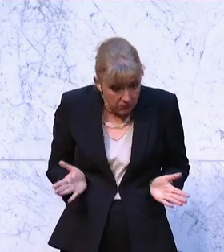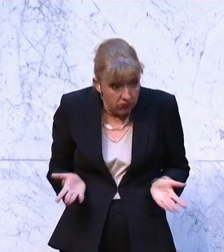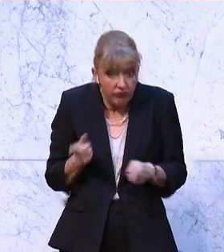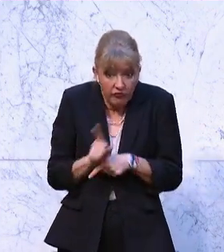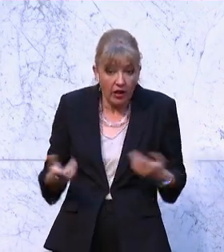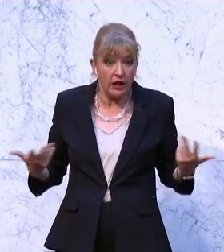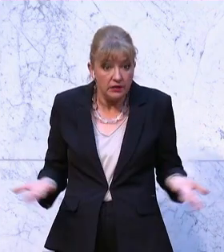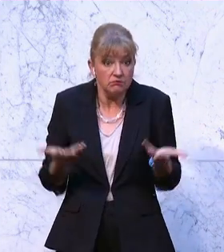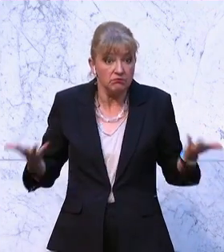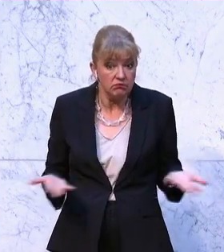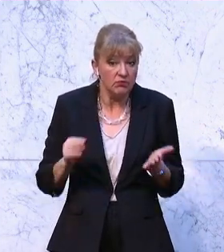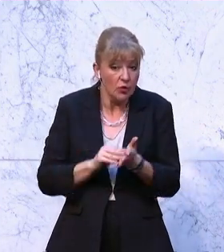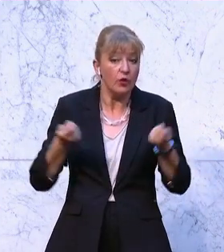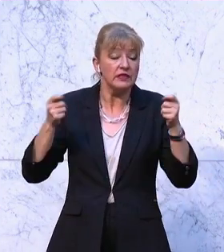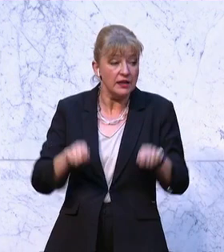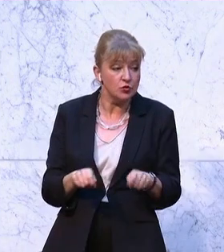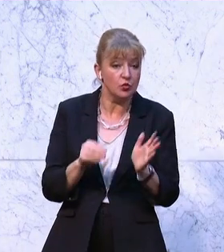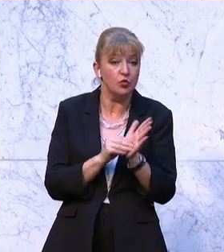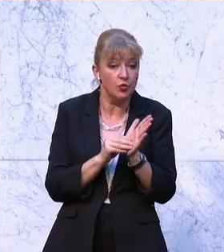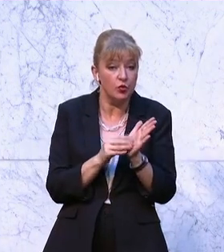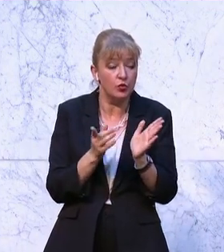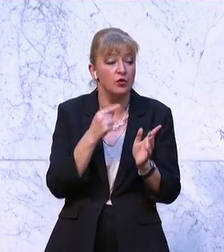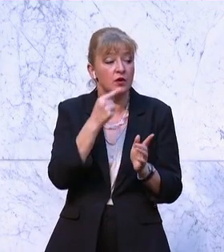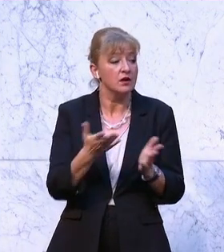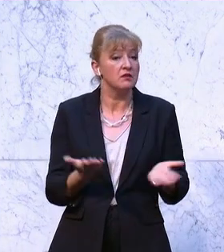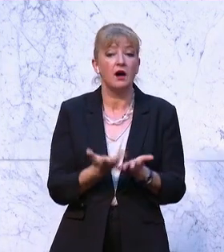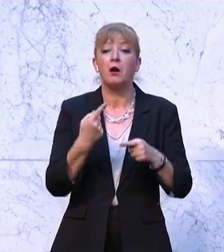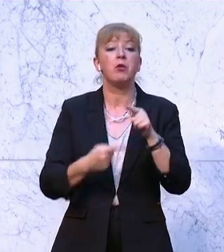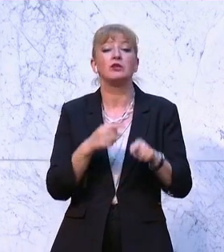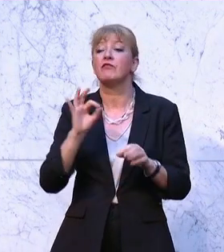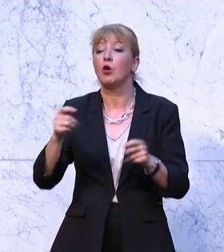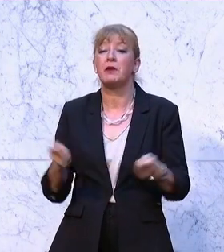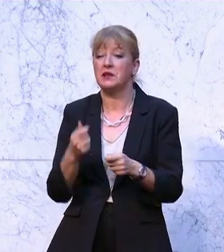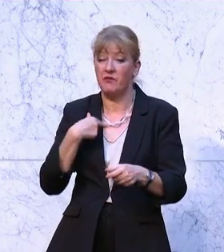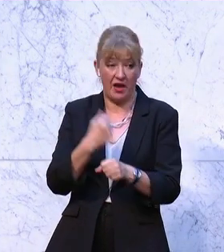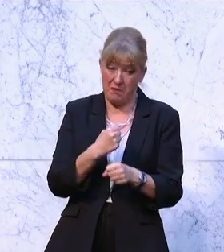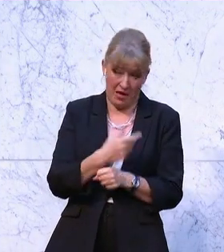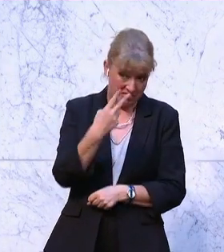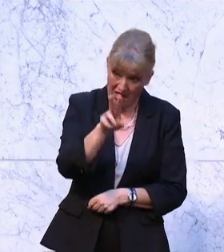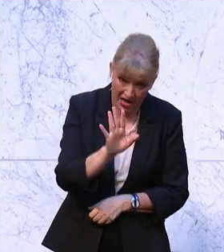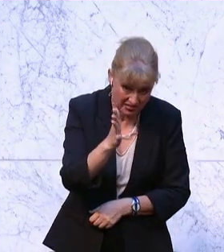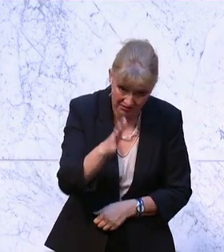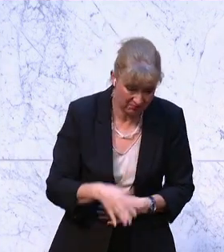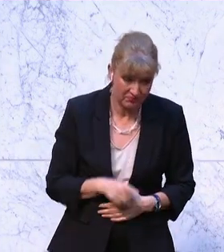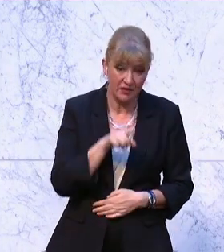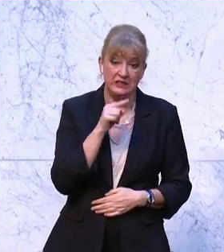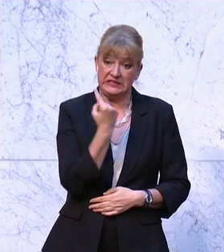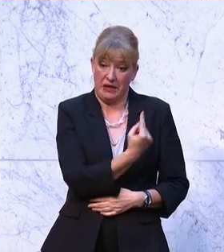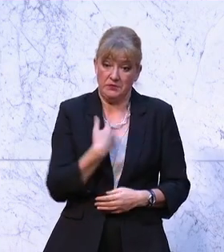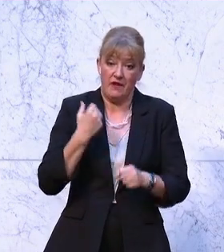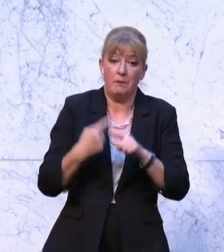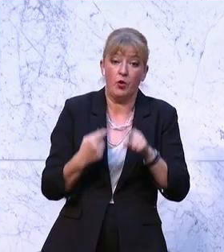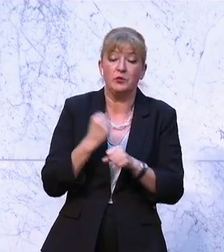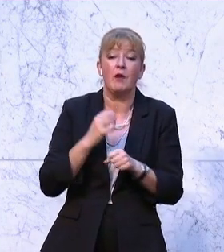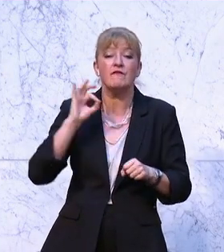fehlt. Und wissen Sie abschließend, Sie haben eine Politik nicht für die Betriebe in Österreich gemacht. Sie haben eine Politik für